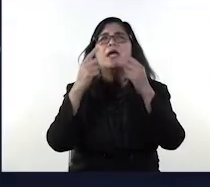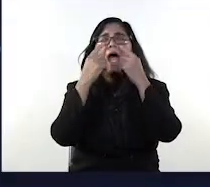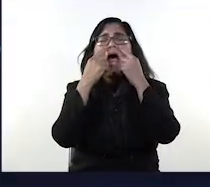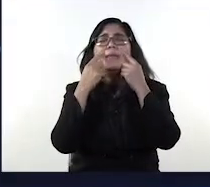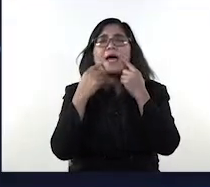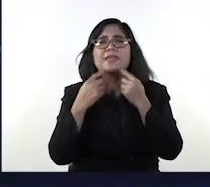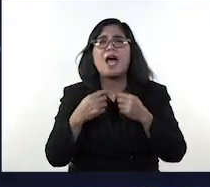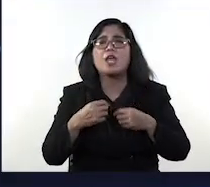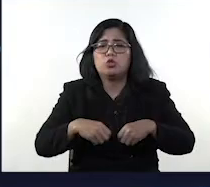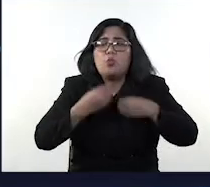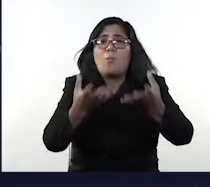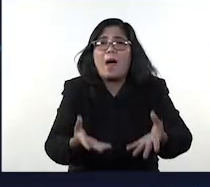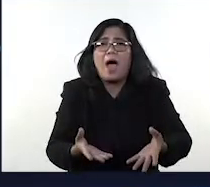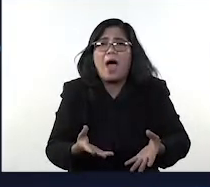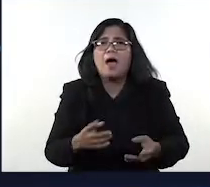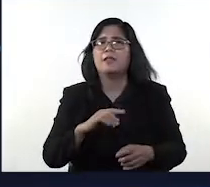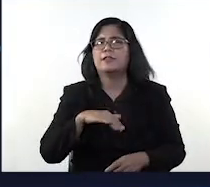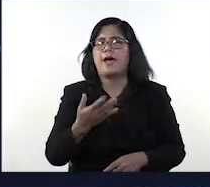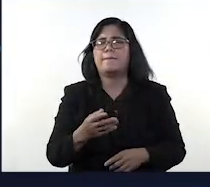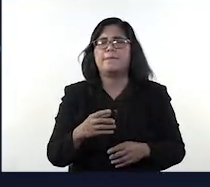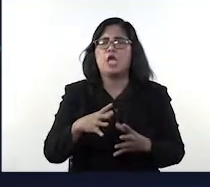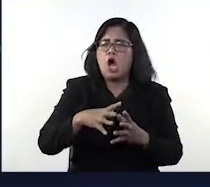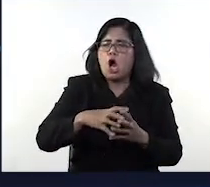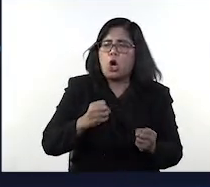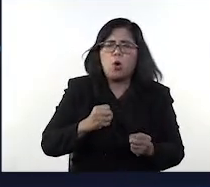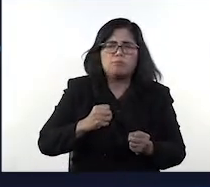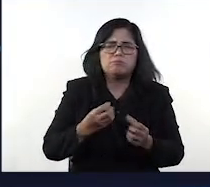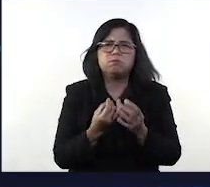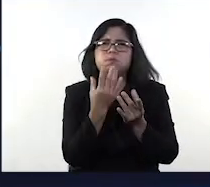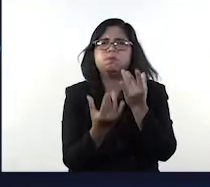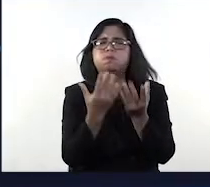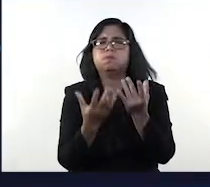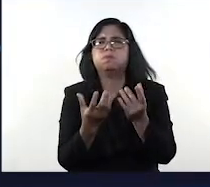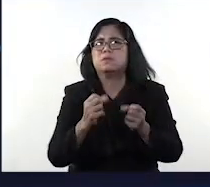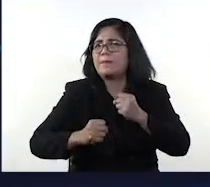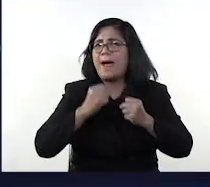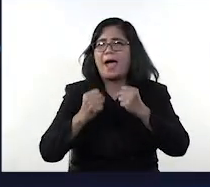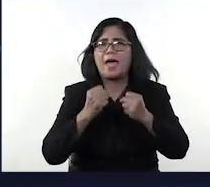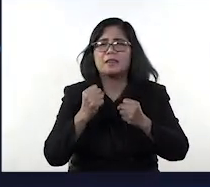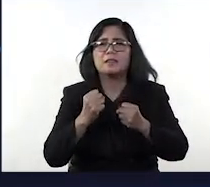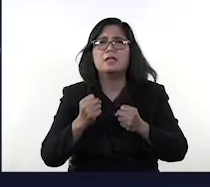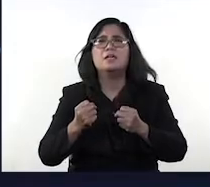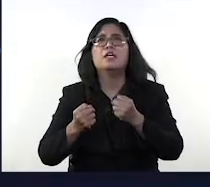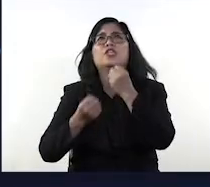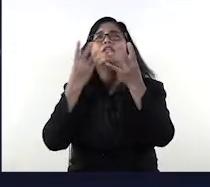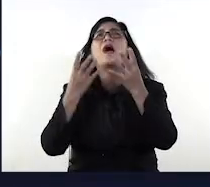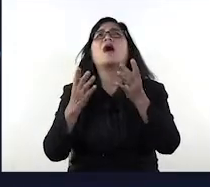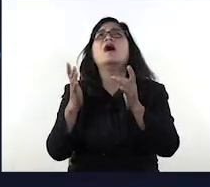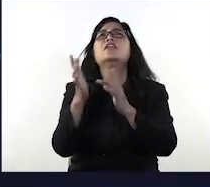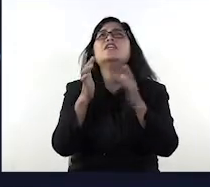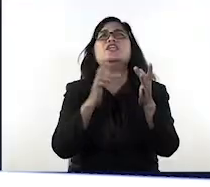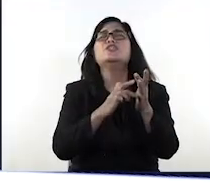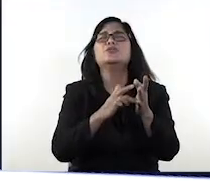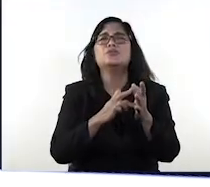Hai airmatanya boleh tumpah Hai seluruhnya tetap menyala kunang-kunang Oh iya bercerai aja itu sangatlah